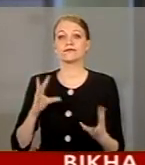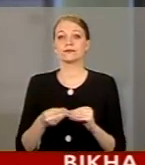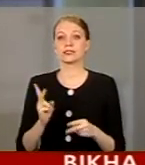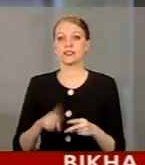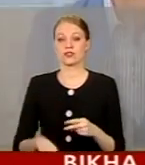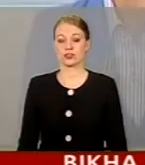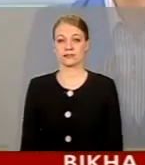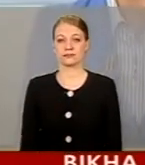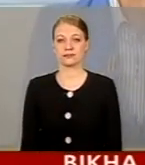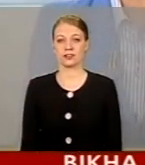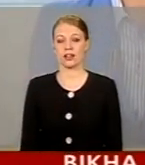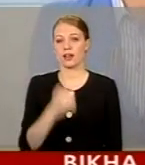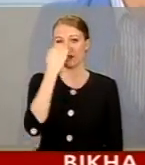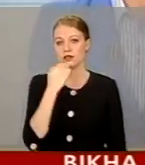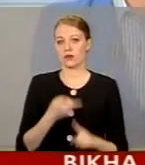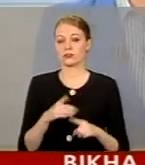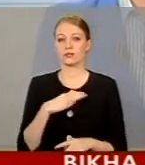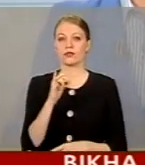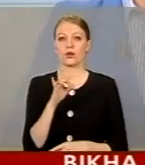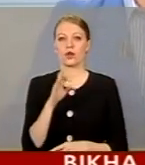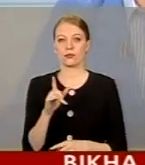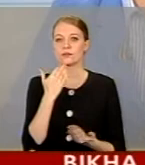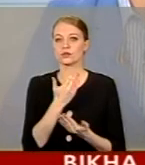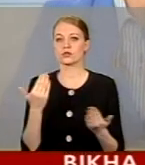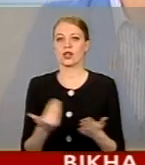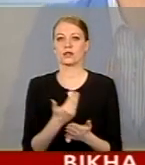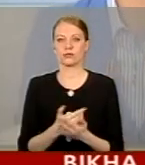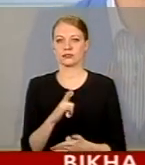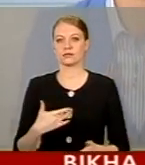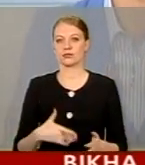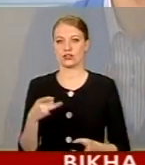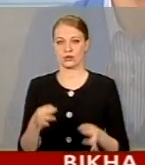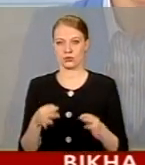завершиться. Віто. Ігор, дякую. Це був Ігор Кримов з останніми новинами з-під Печерського райсуду Києва.